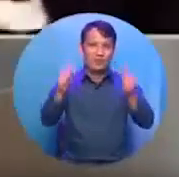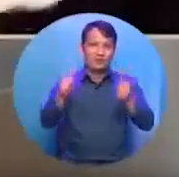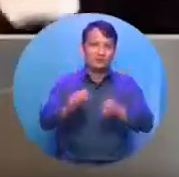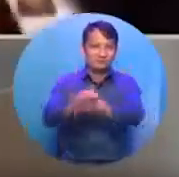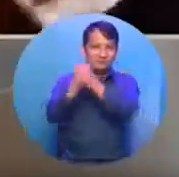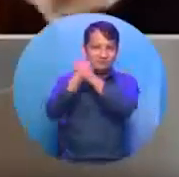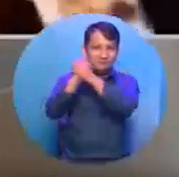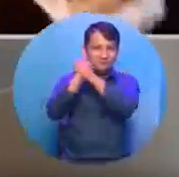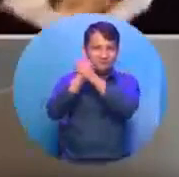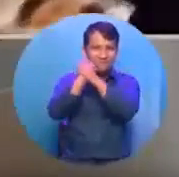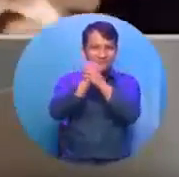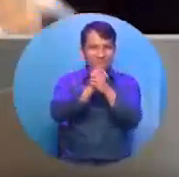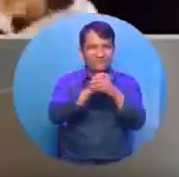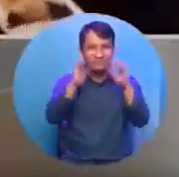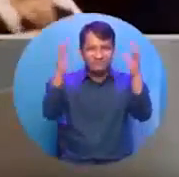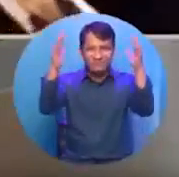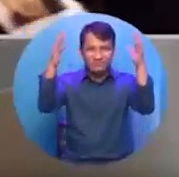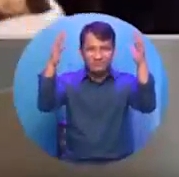Congrats.